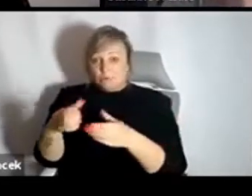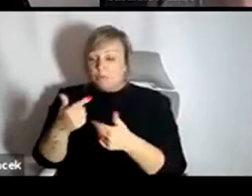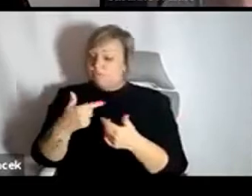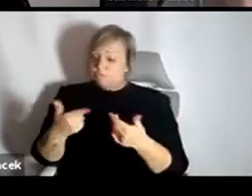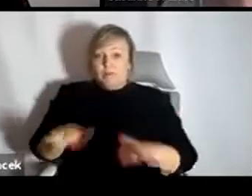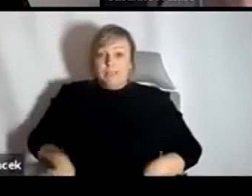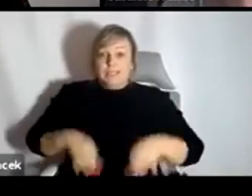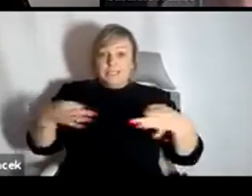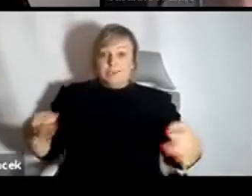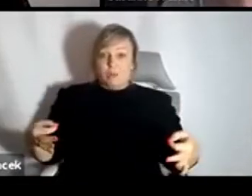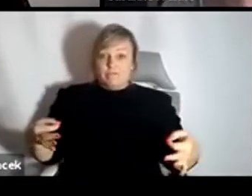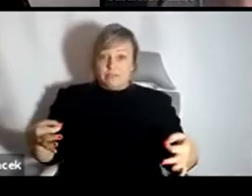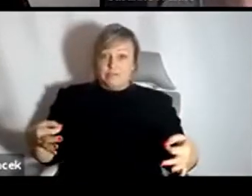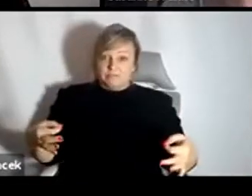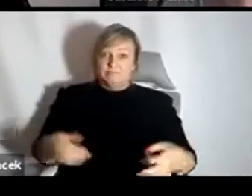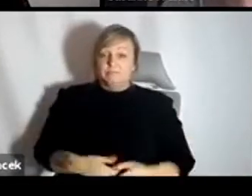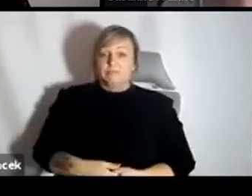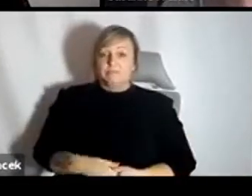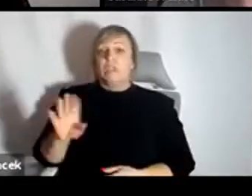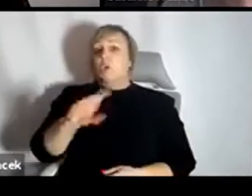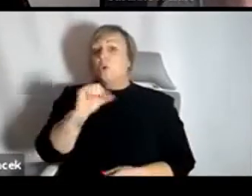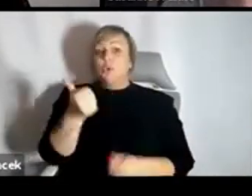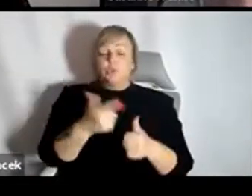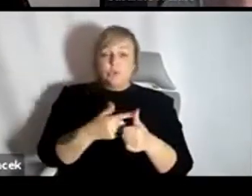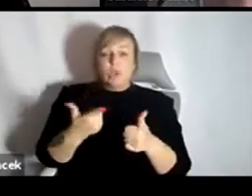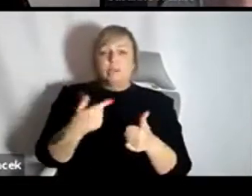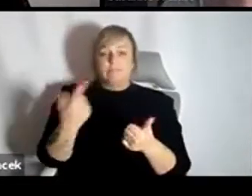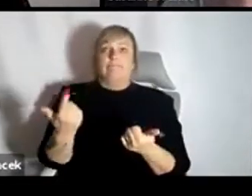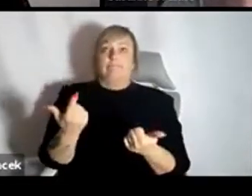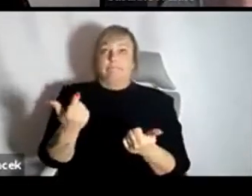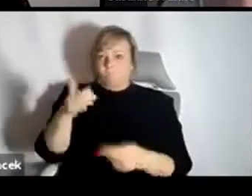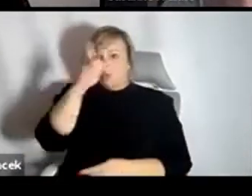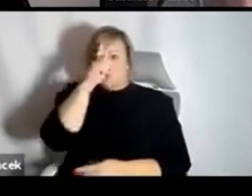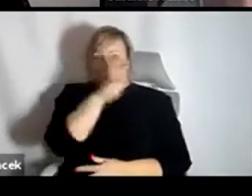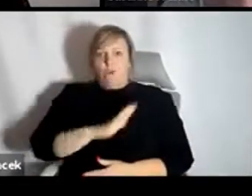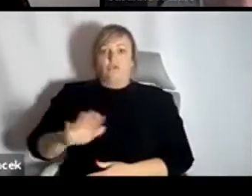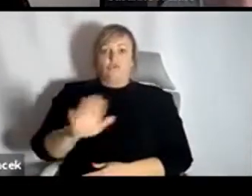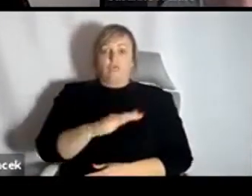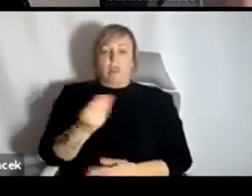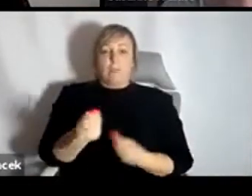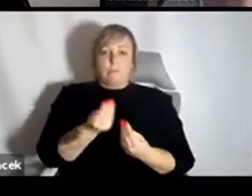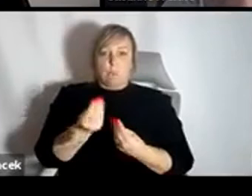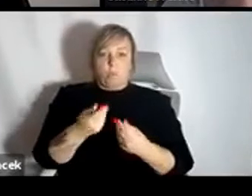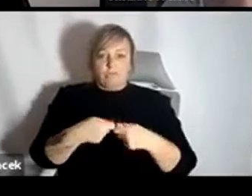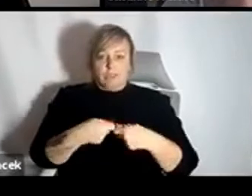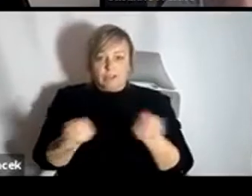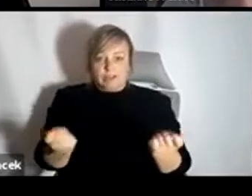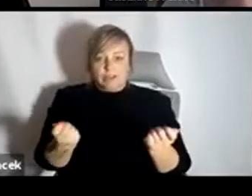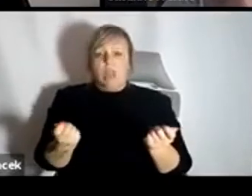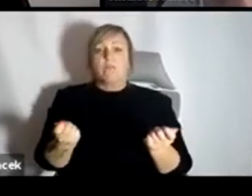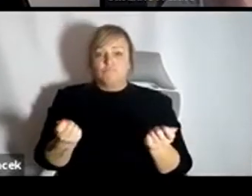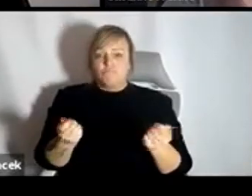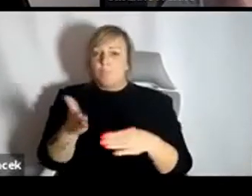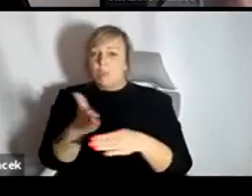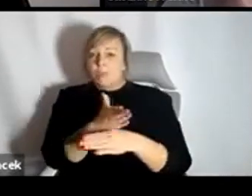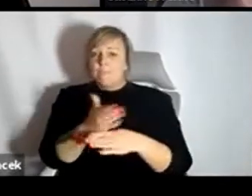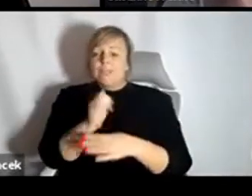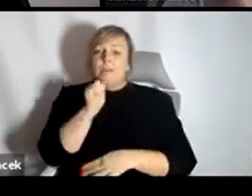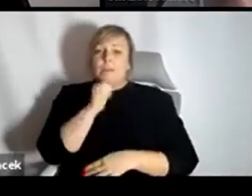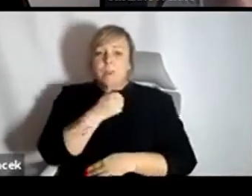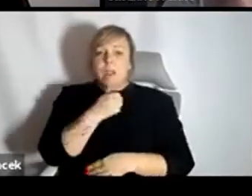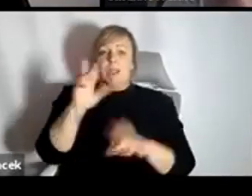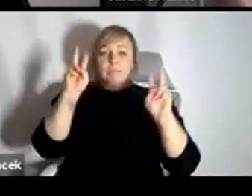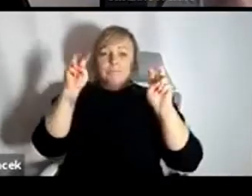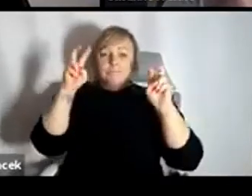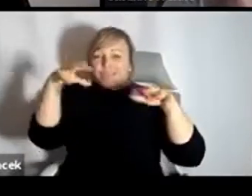Insolvenz. Als eine der ersten Profiligen nahm die Deutsche Bundesliga Mitte Mai ihren Geisterspielbetrieb, muss man ja sagen, wieder